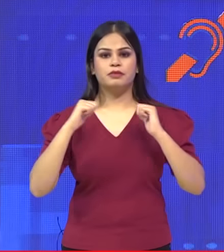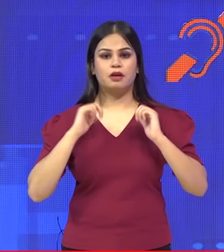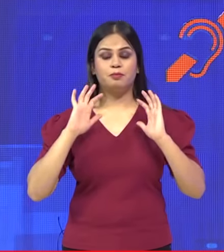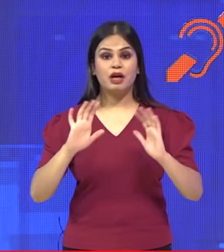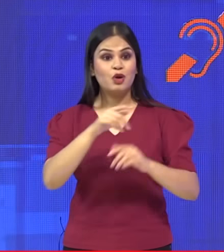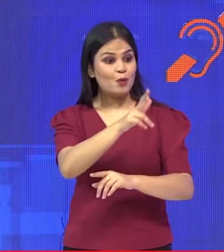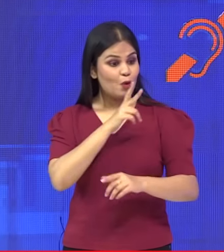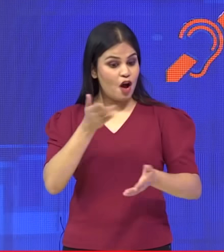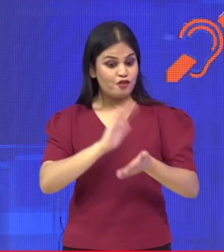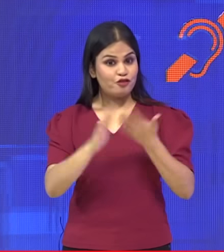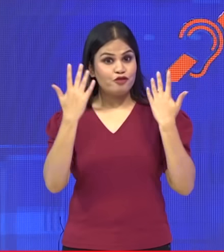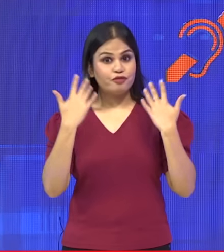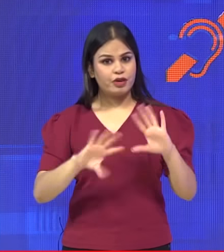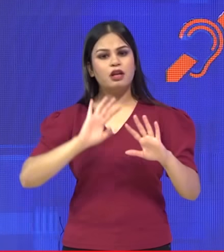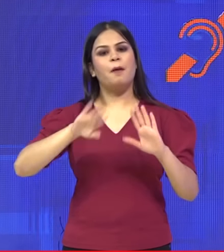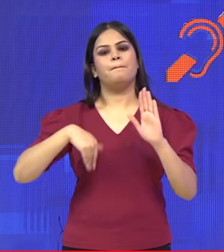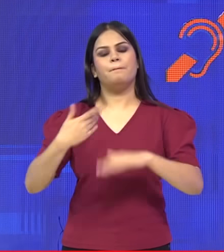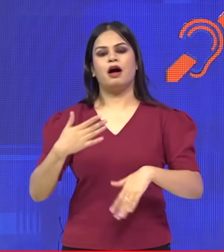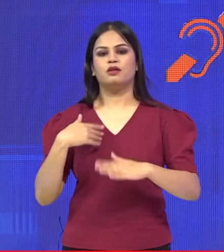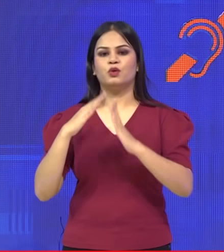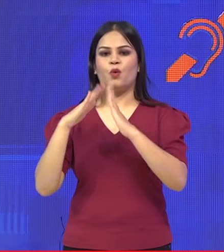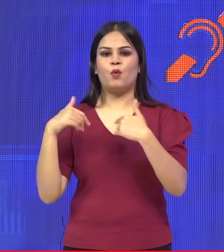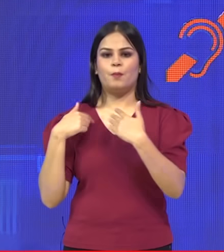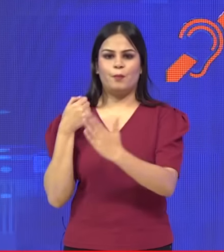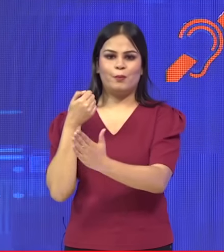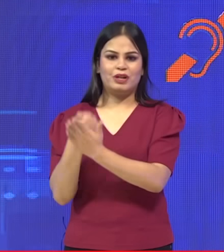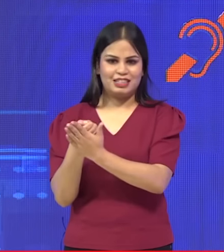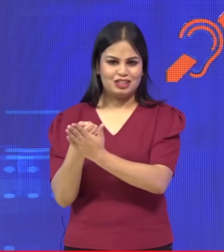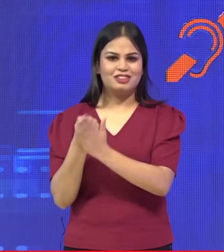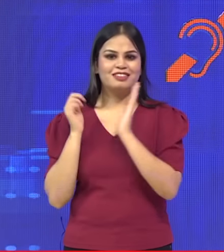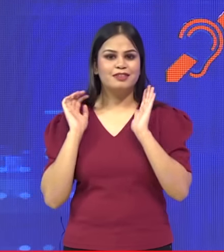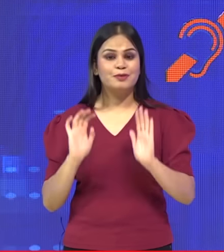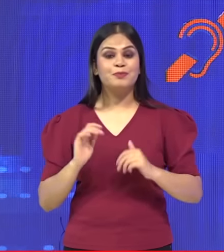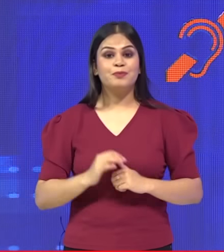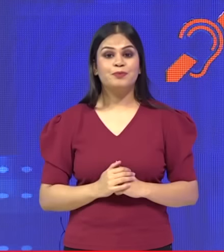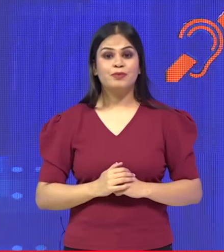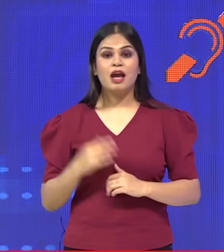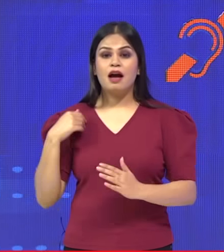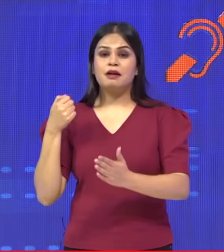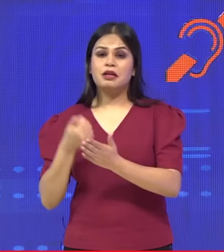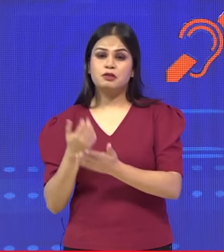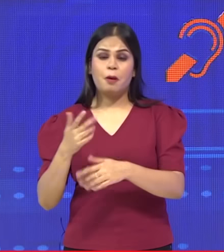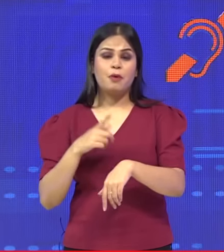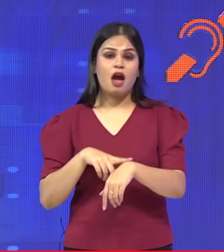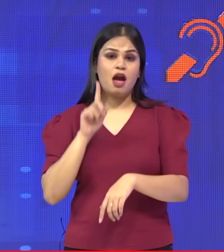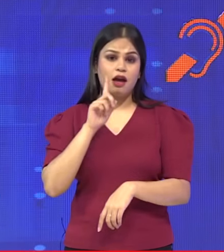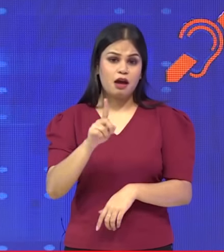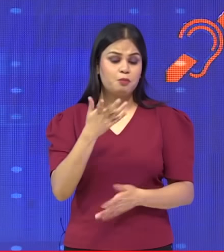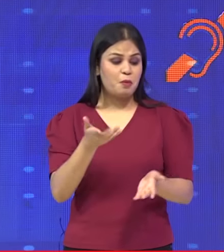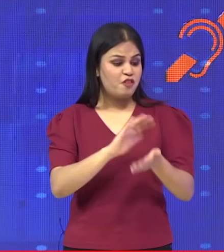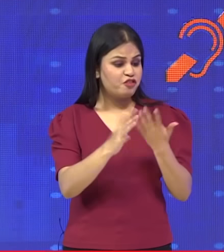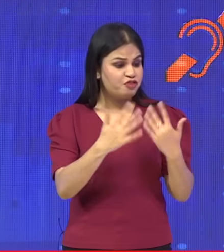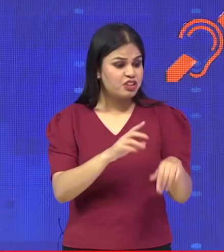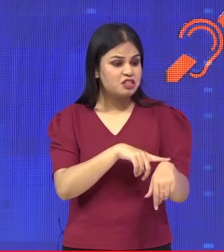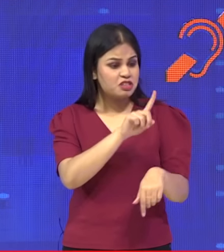नहीं हो पैगाम होने के बाद दें आई कम अब कभी एक बजे होता है रात को पैक अब तो कभी शाम